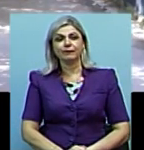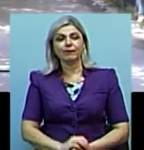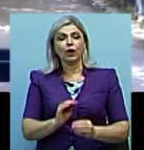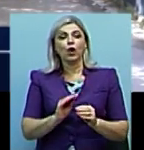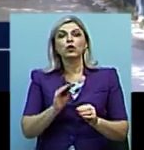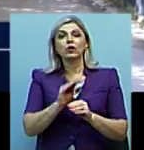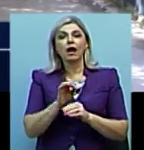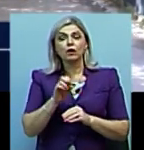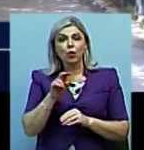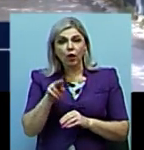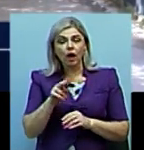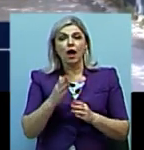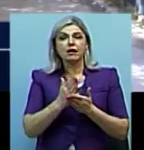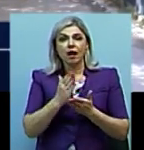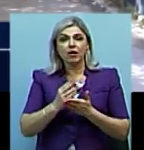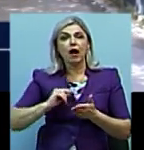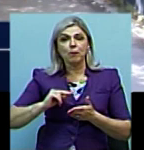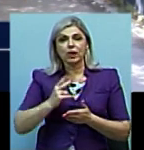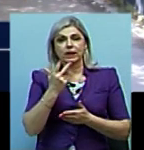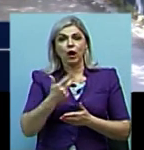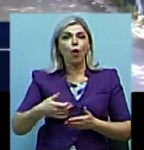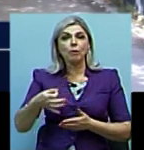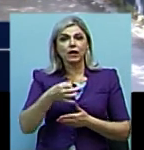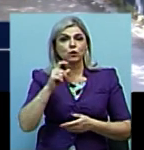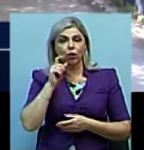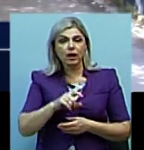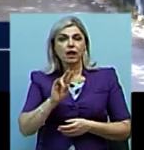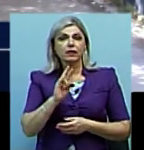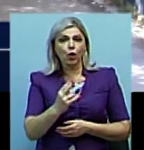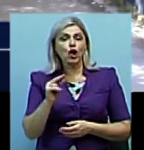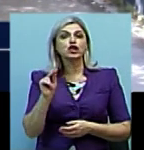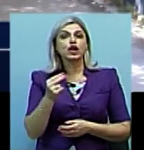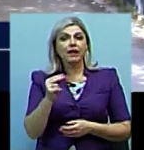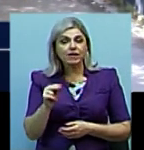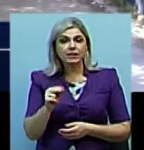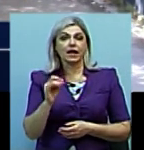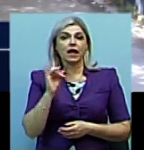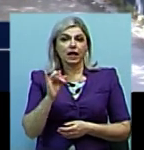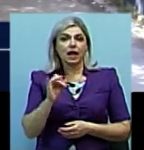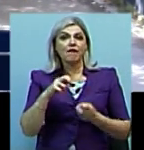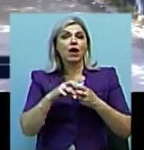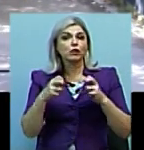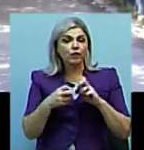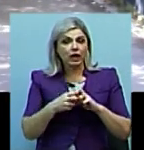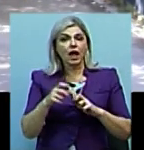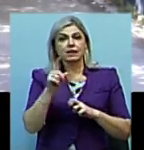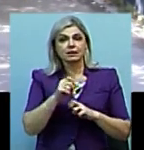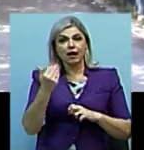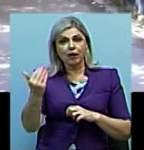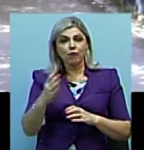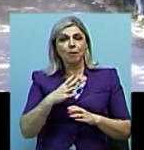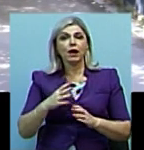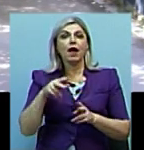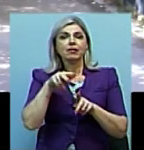Додаток MyPol функціонує в 3 областях України – Миколаївській, Чернівецькій та Івано-Франківській. За даними розробників, його завантажило